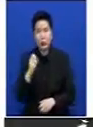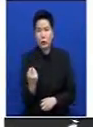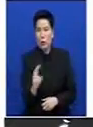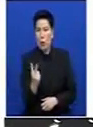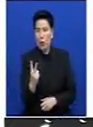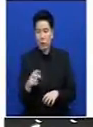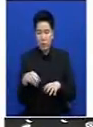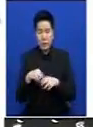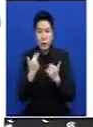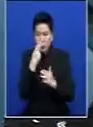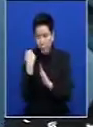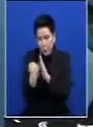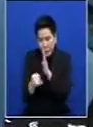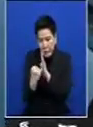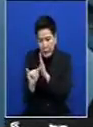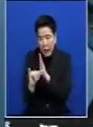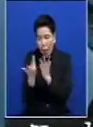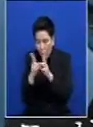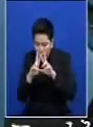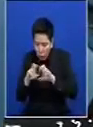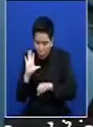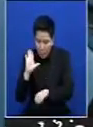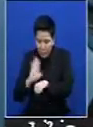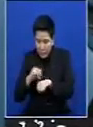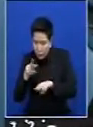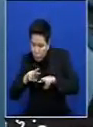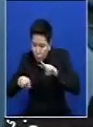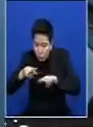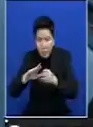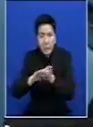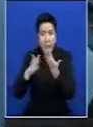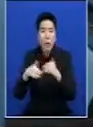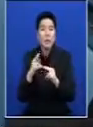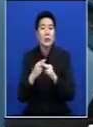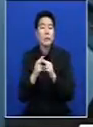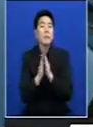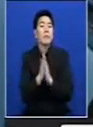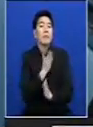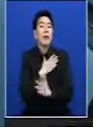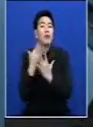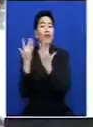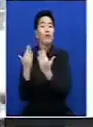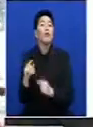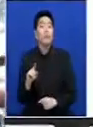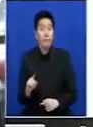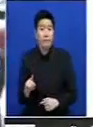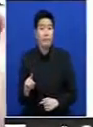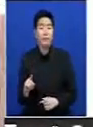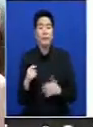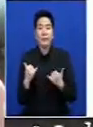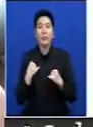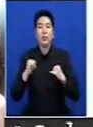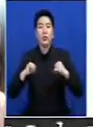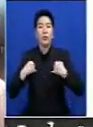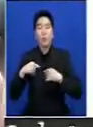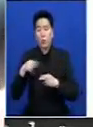ผิดแต่ว่ากำลังสอบสวนอยู่เพราะว่ามีผู้เชี่ยวชาญไปสอบสวนแล้วนะคะของพระครูปราชสิทธิวัฒน์หรือหลวงพี่น้ำฝนนั่นเองเ